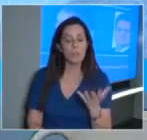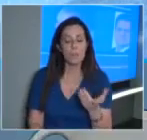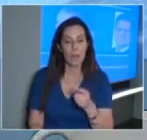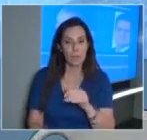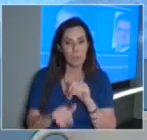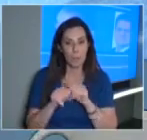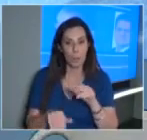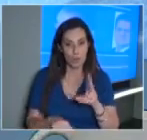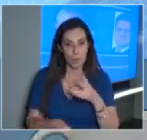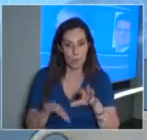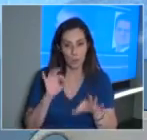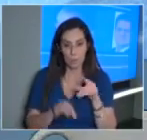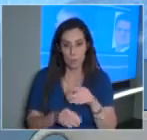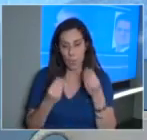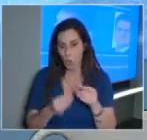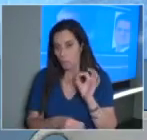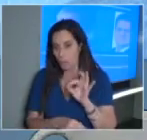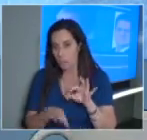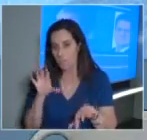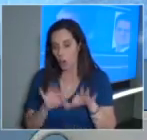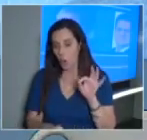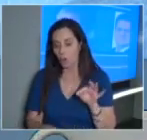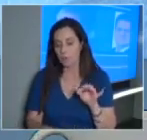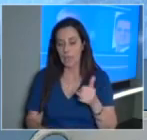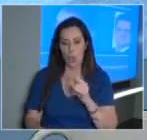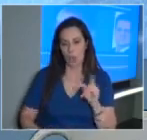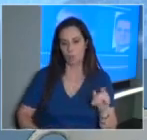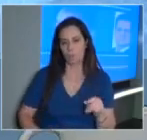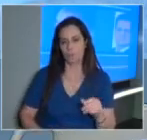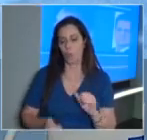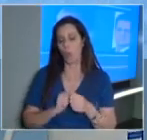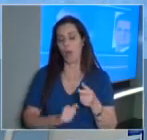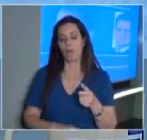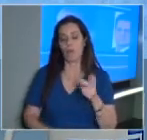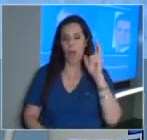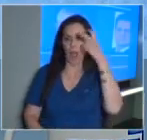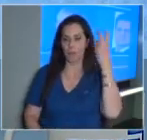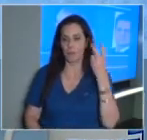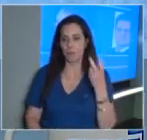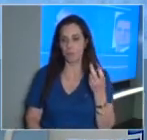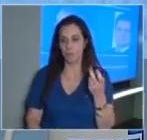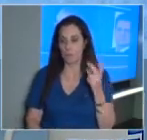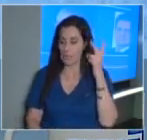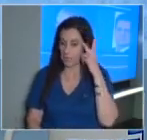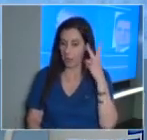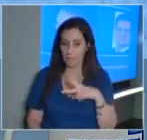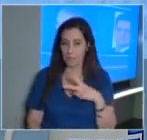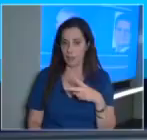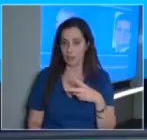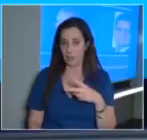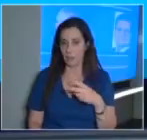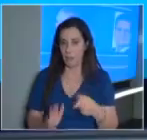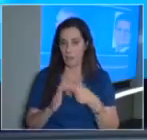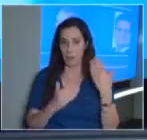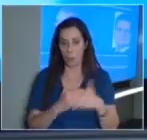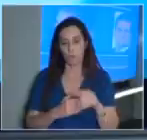אתם תתמכו בבחירות חוזרות? האם זה טוב לכם עכשיו לקיים בחירות חוזרות? אולי הציבור הערבי יסיק מסקנות